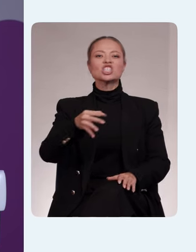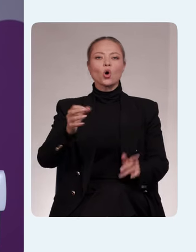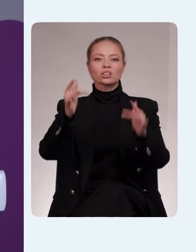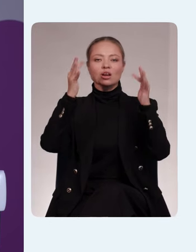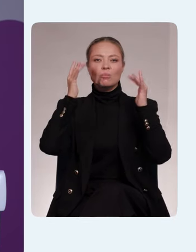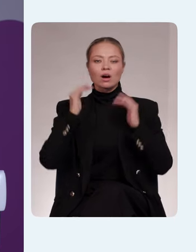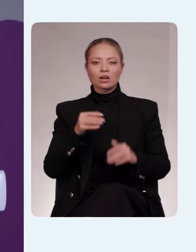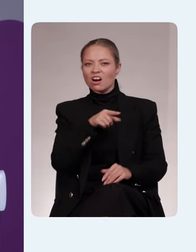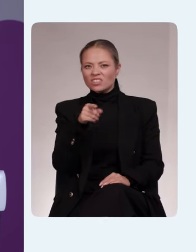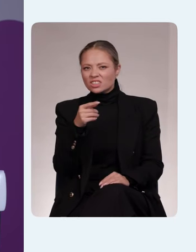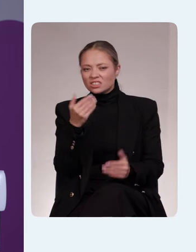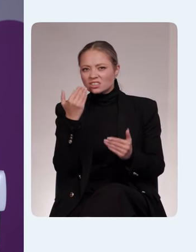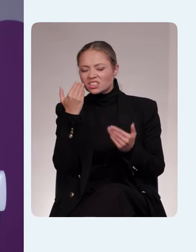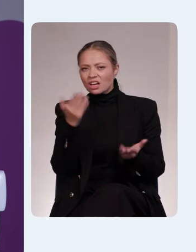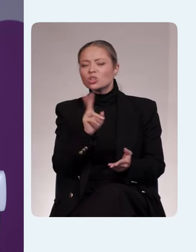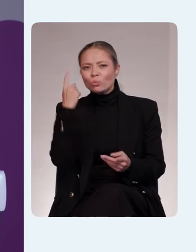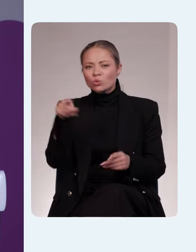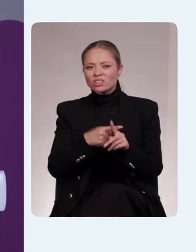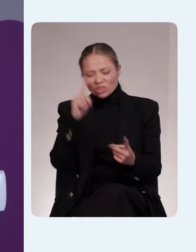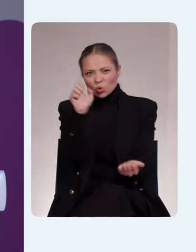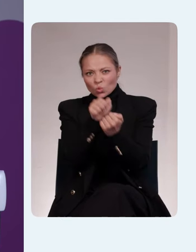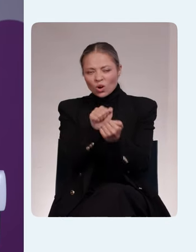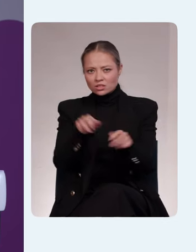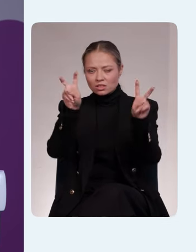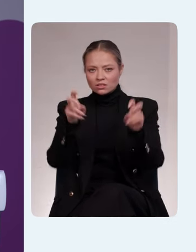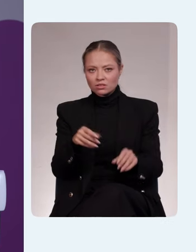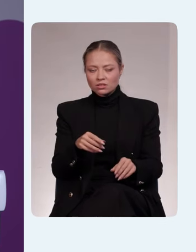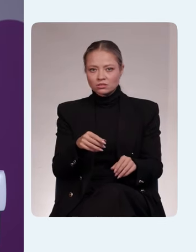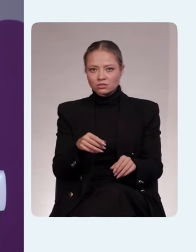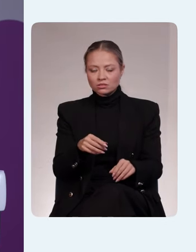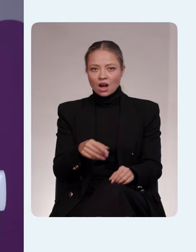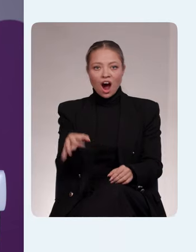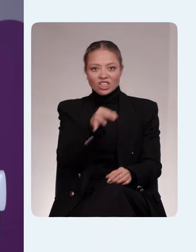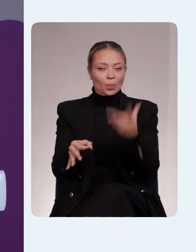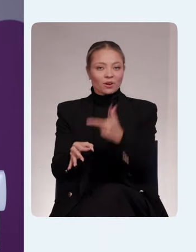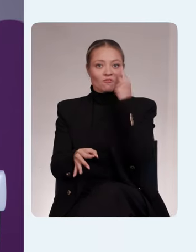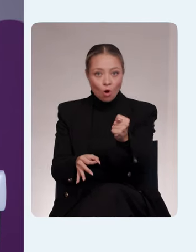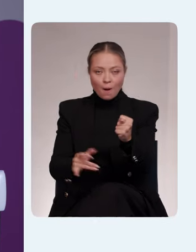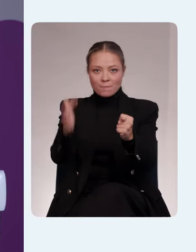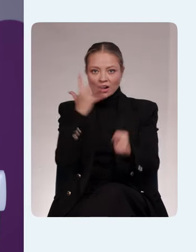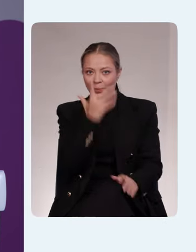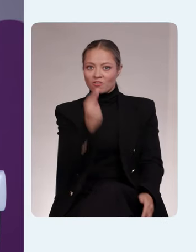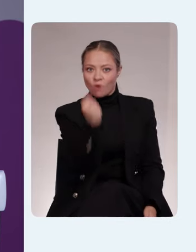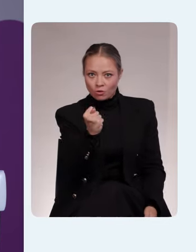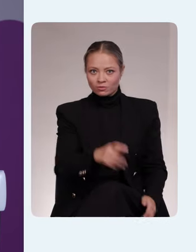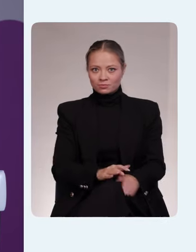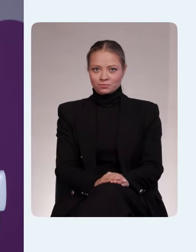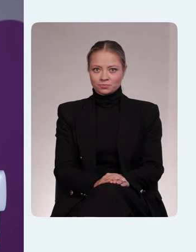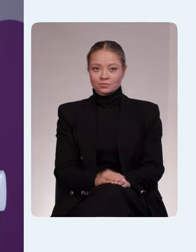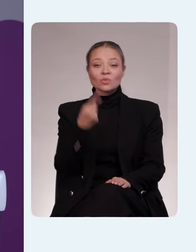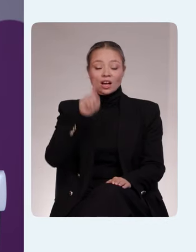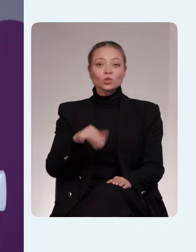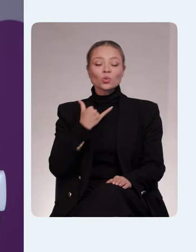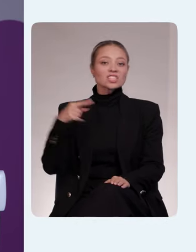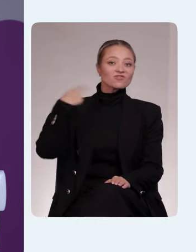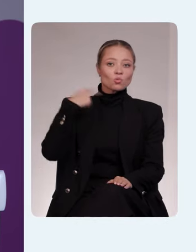думали, кто придумывает эти дурацкие названия? Ну, ЖК «Озерный парк». Не озер, не парков, блин. Ну, у нас в Тюмени, знаете, какие